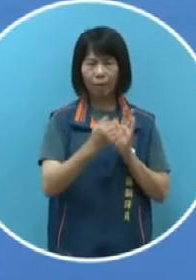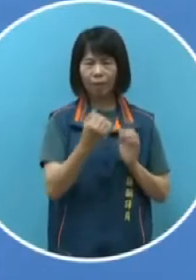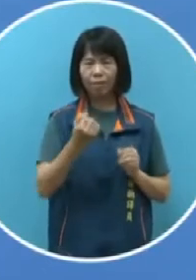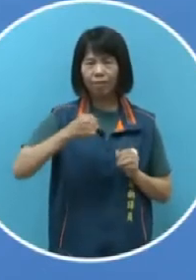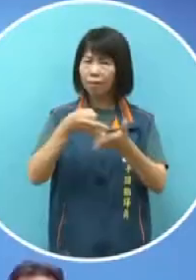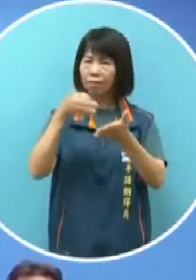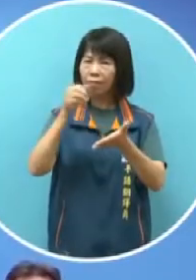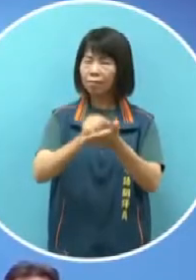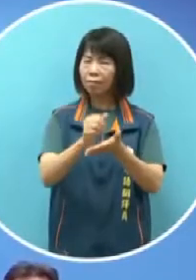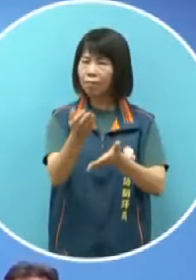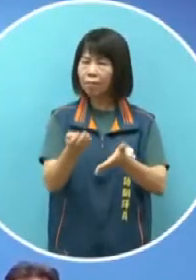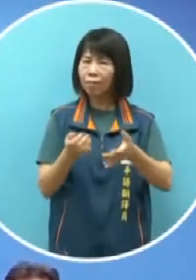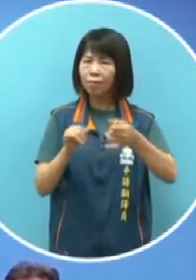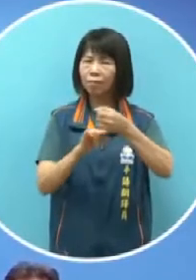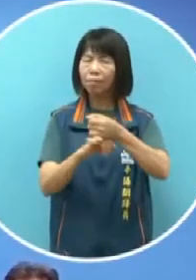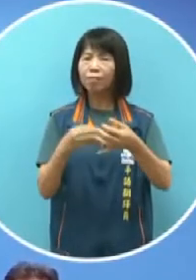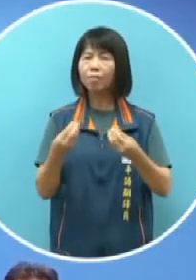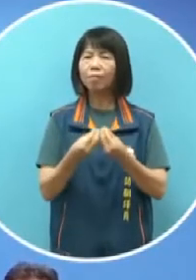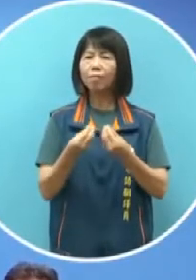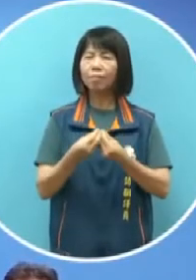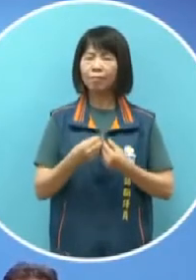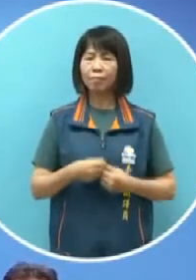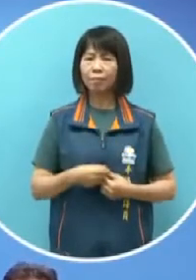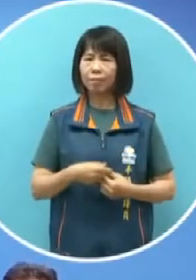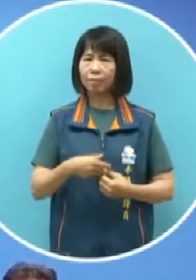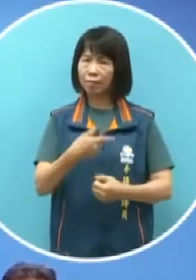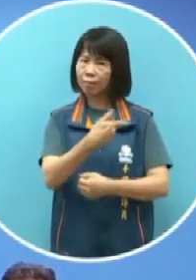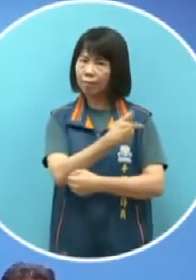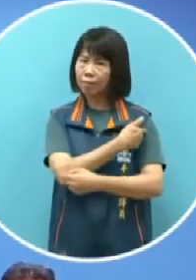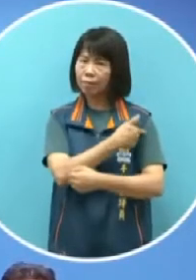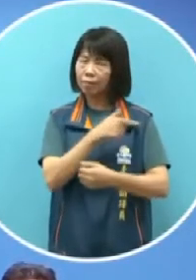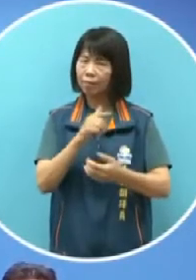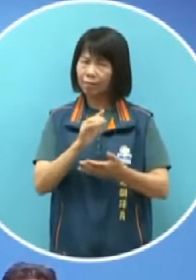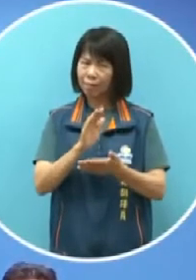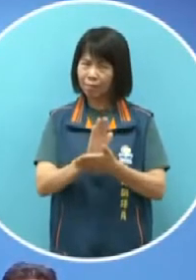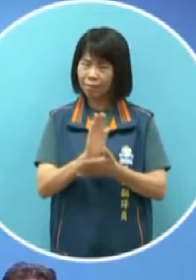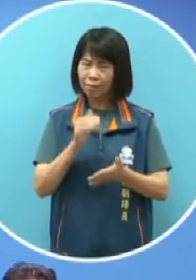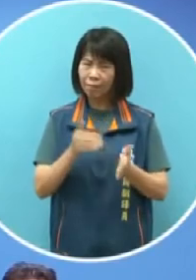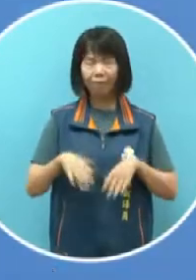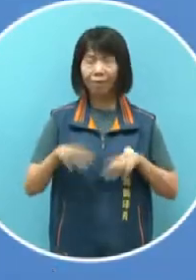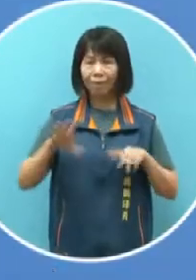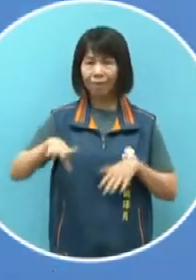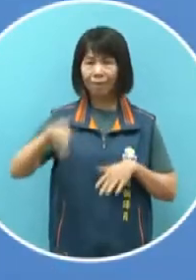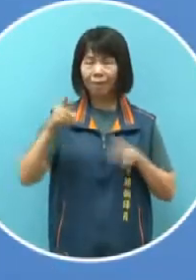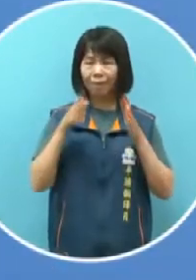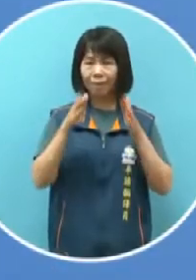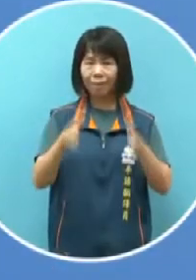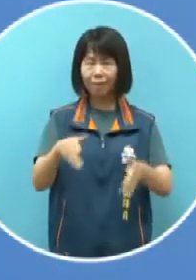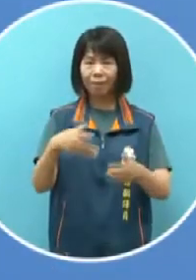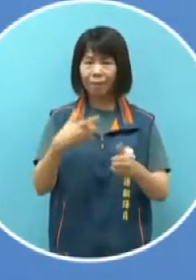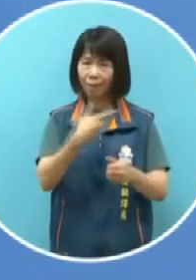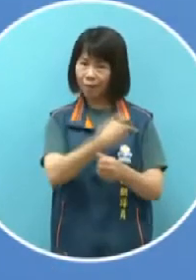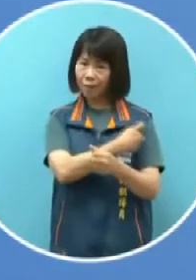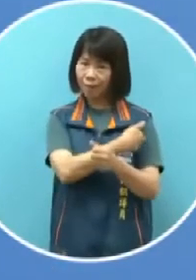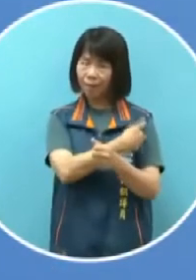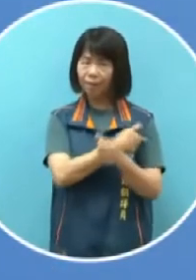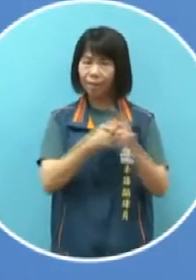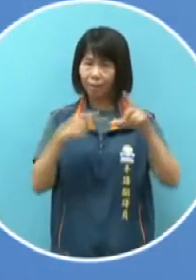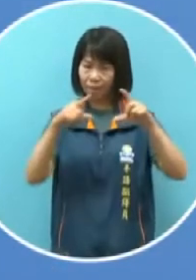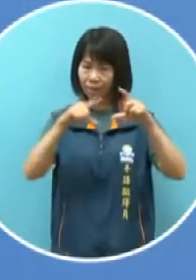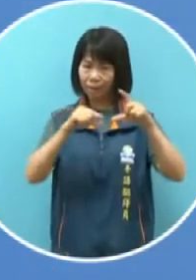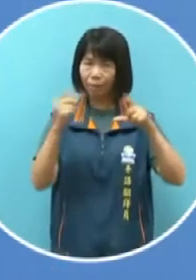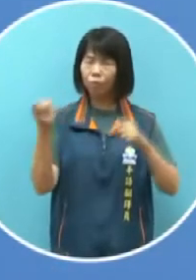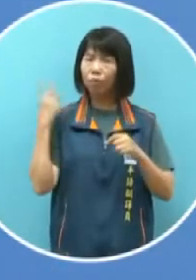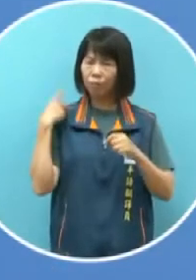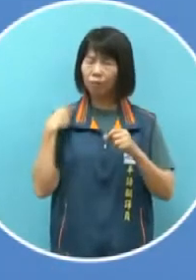会强。 另外，花莲县卫生局长朱家强也宣布第二剂疫苗施打细则，凡是4月13号到5月9号